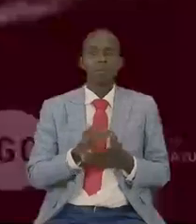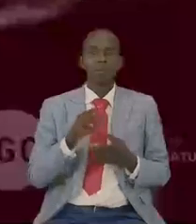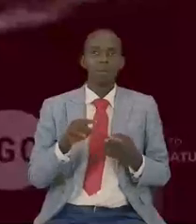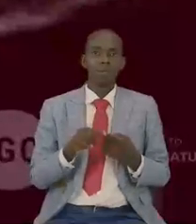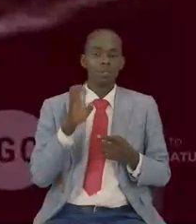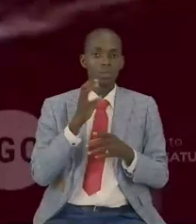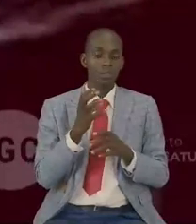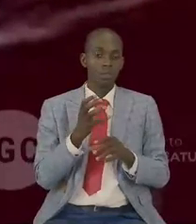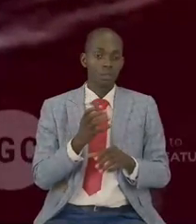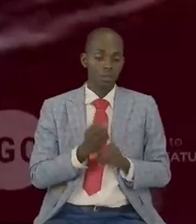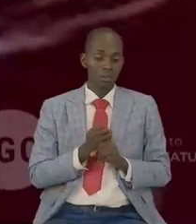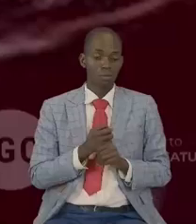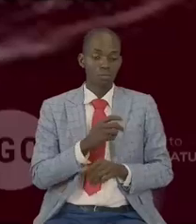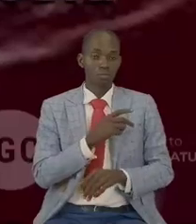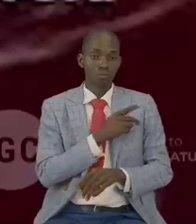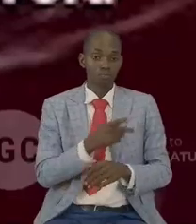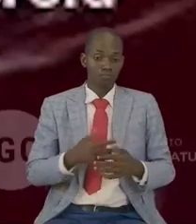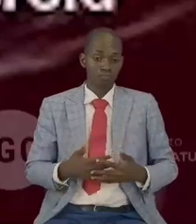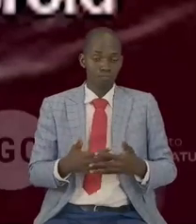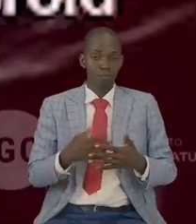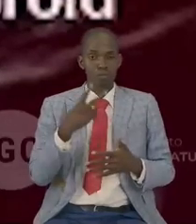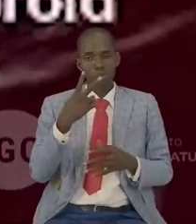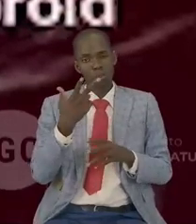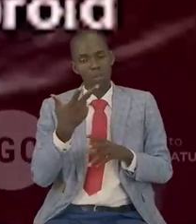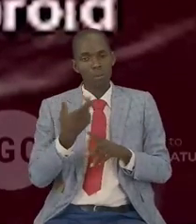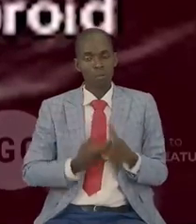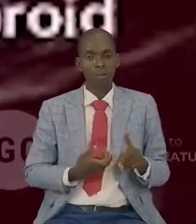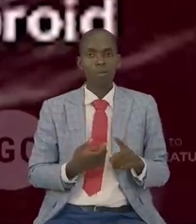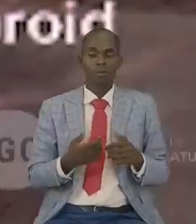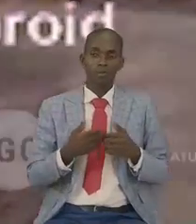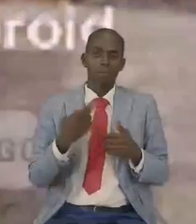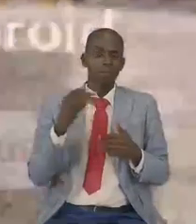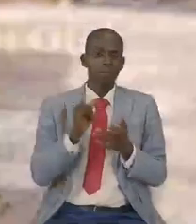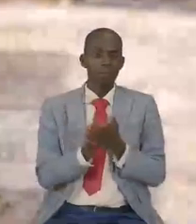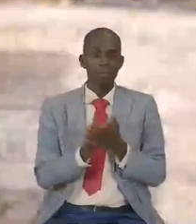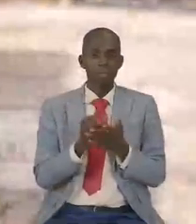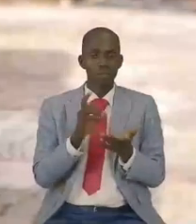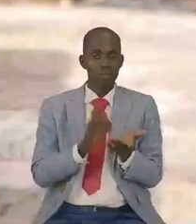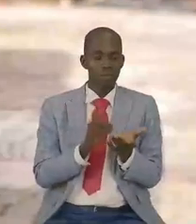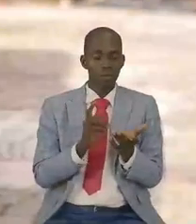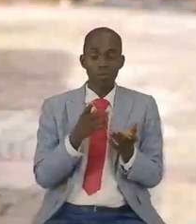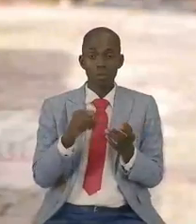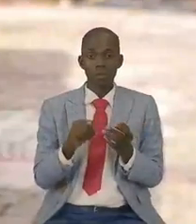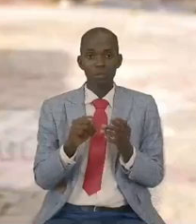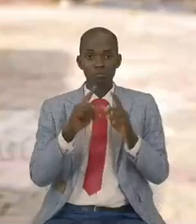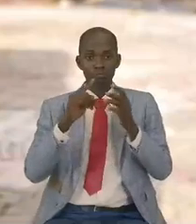2-3 mois, j'avais fausse couche. J'étais allé faire de radio, on m'a dit que j'ai de fibromes.